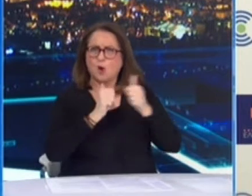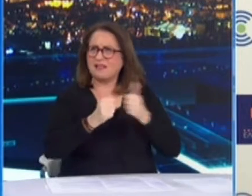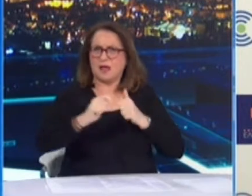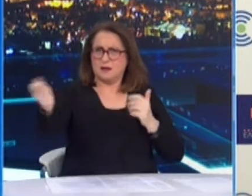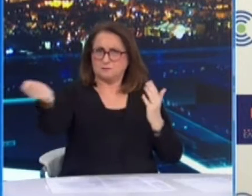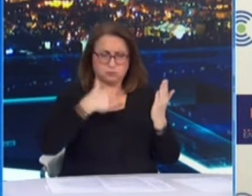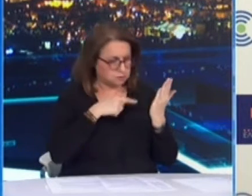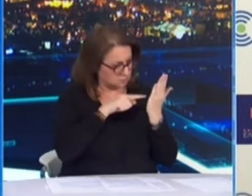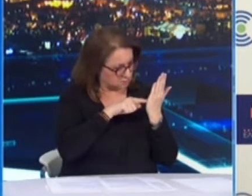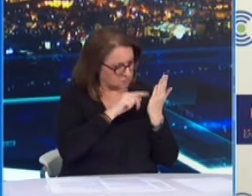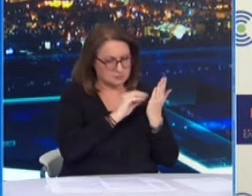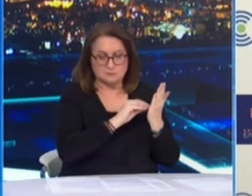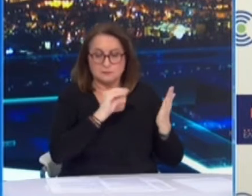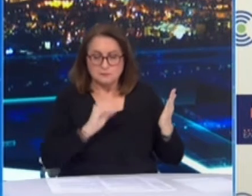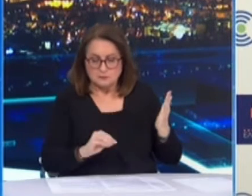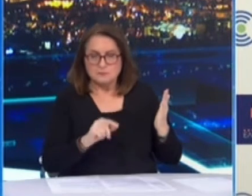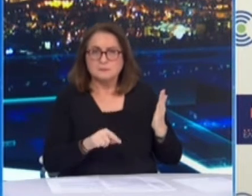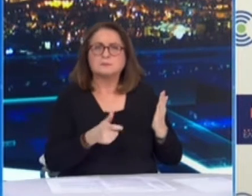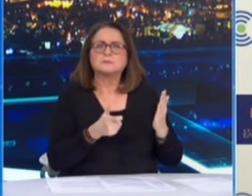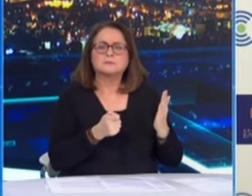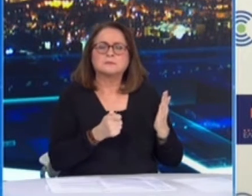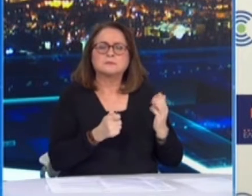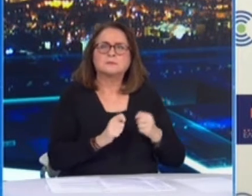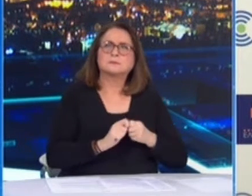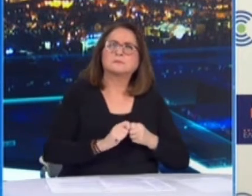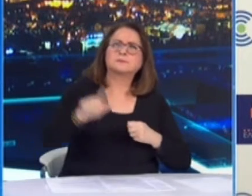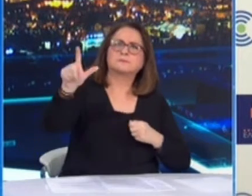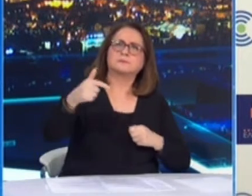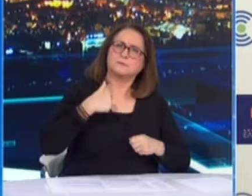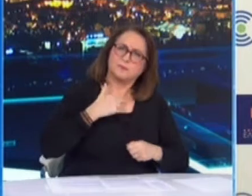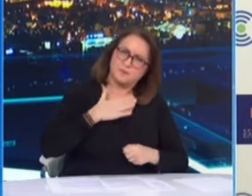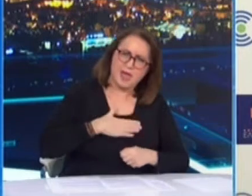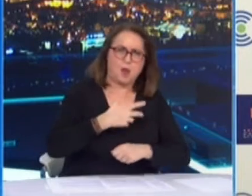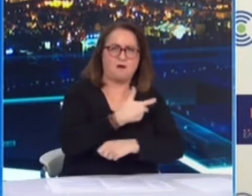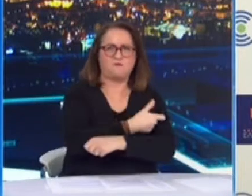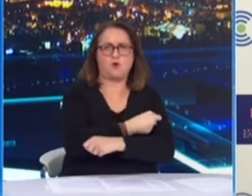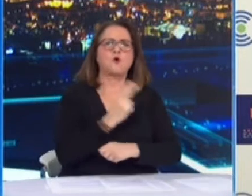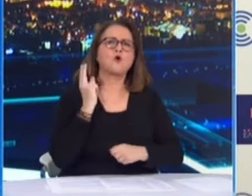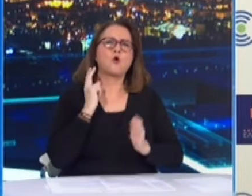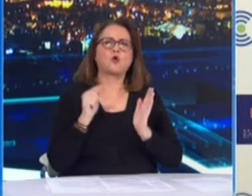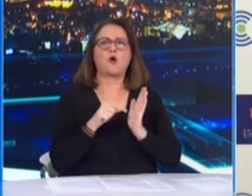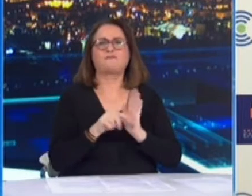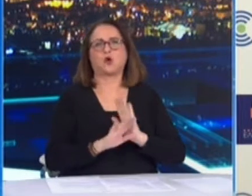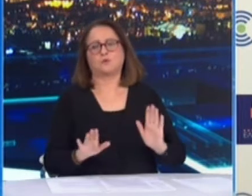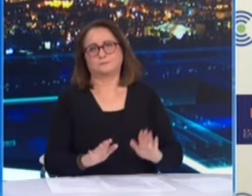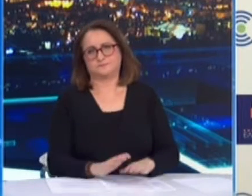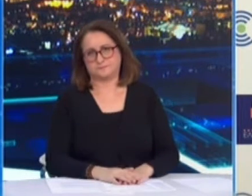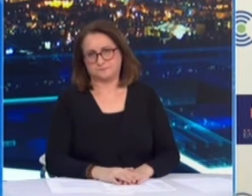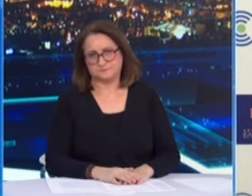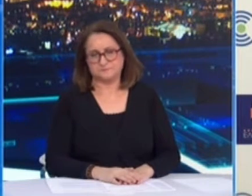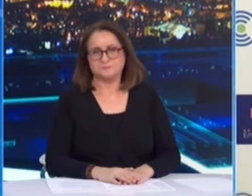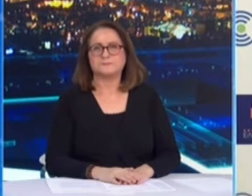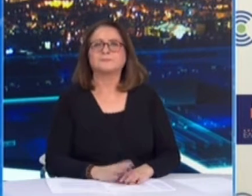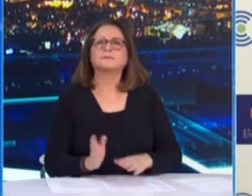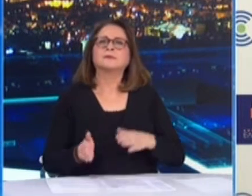είναι ένα ραντεβού το οποίο ο πολίτης είναι επιθυμητό για εκείνον. Ο τέταρτος δρόμος έχει να κάνει με την